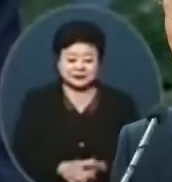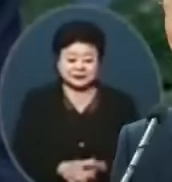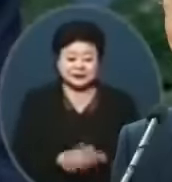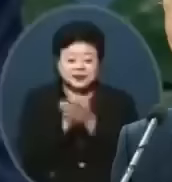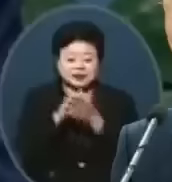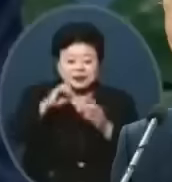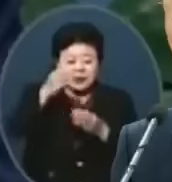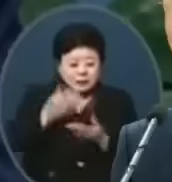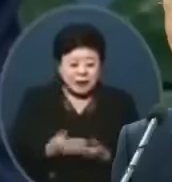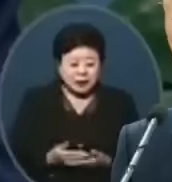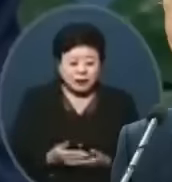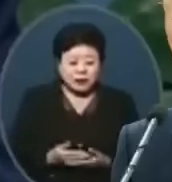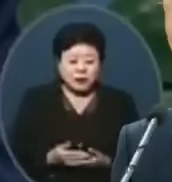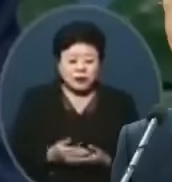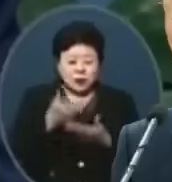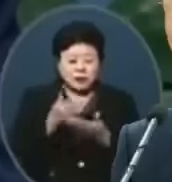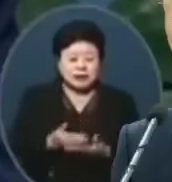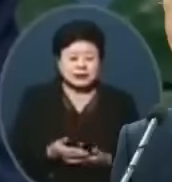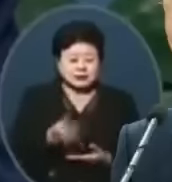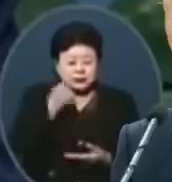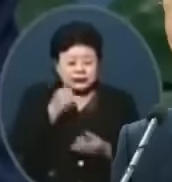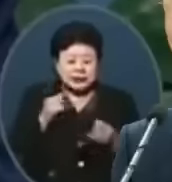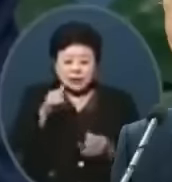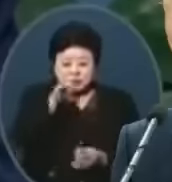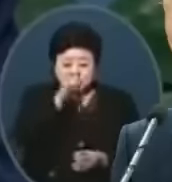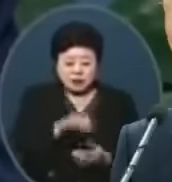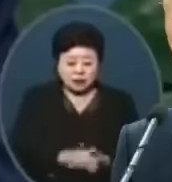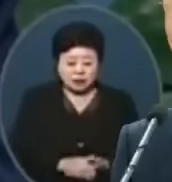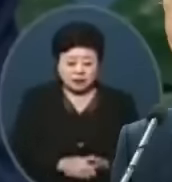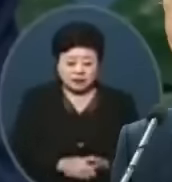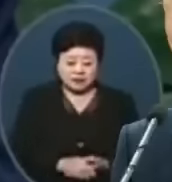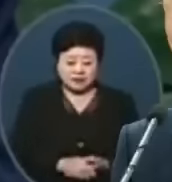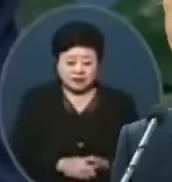기도 응답을 받고 나가는 사람하고 못 받고 나가는 사람